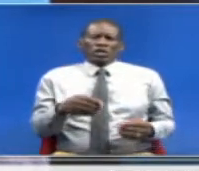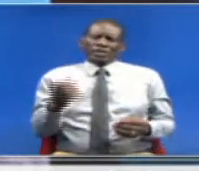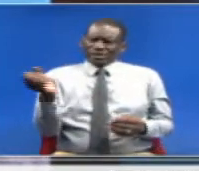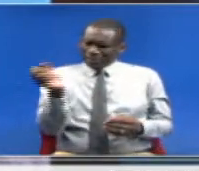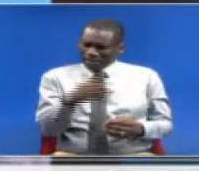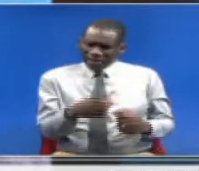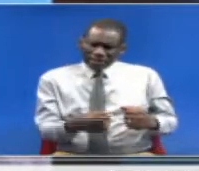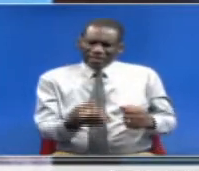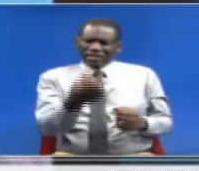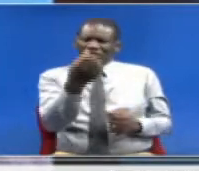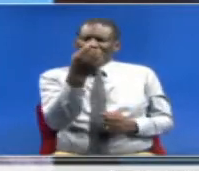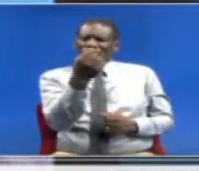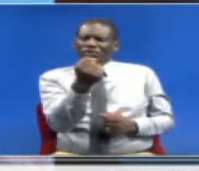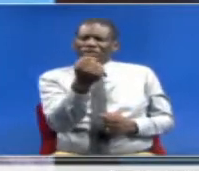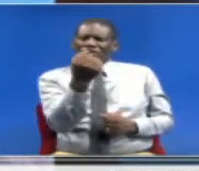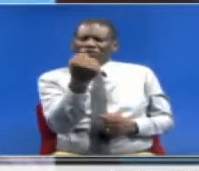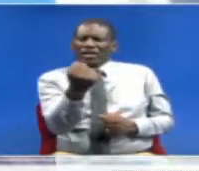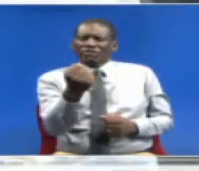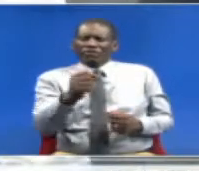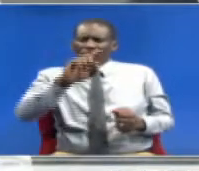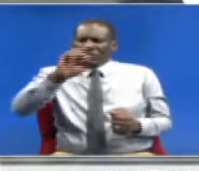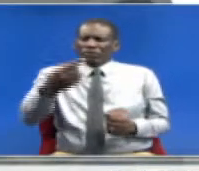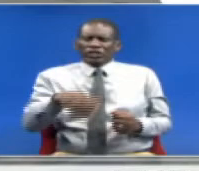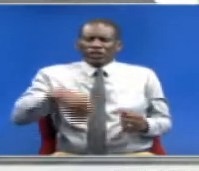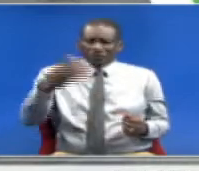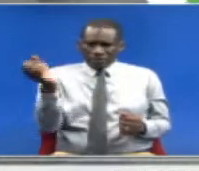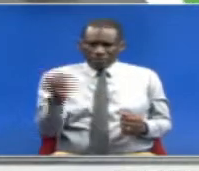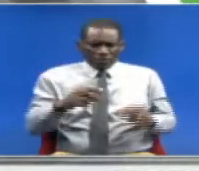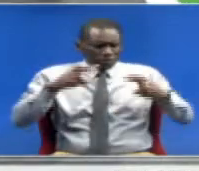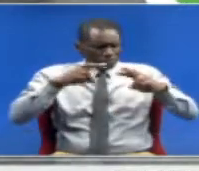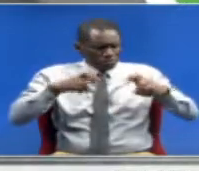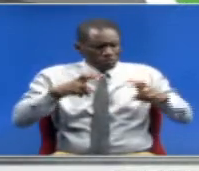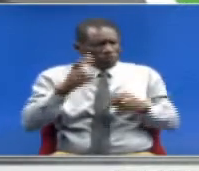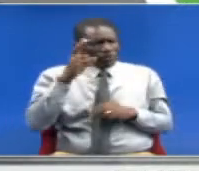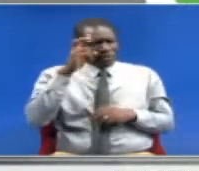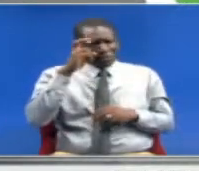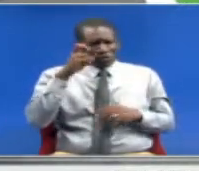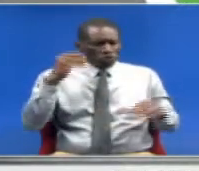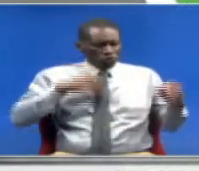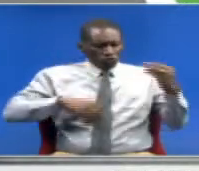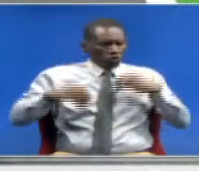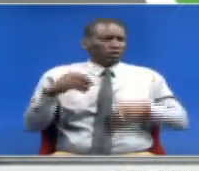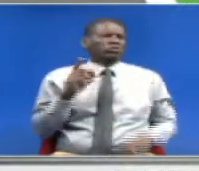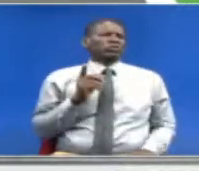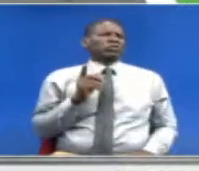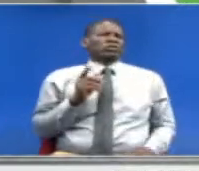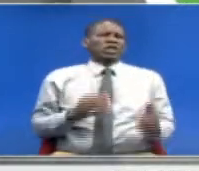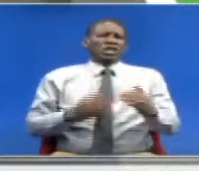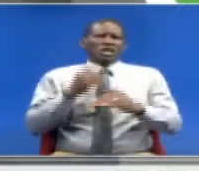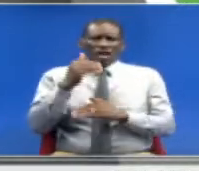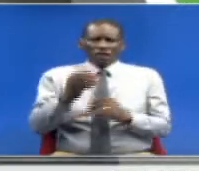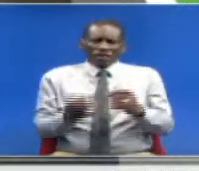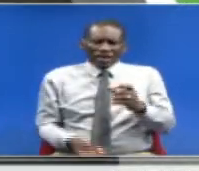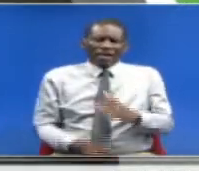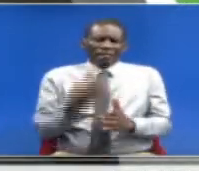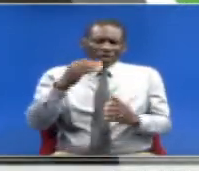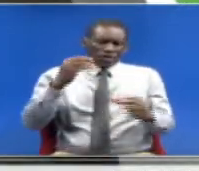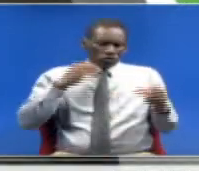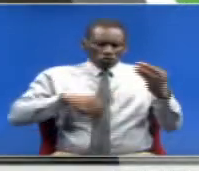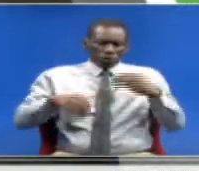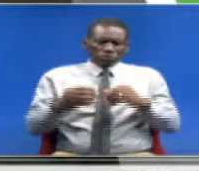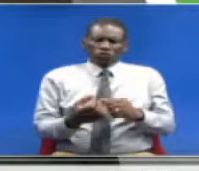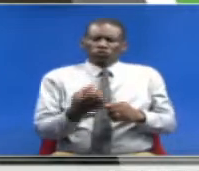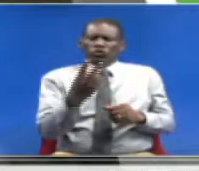shilingi 1055 kila mwezi, anachunguzwa kwa madai ya ulagai na ufisadi kufuatia kulipuka kwa sakata hiyo ya shilingi